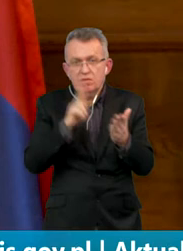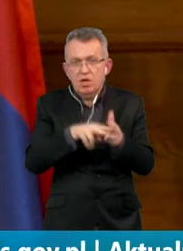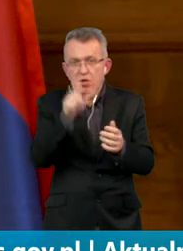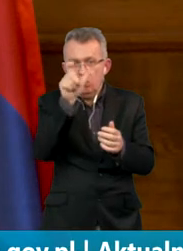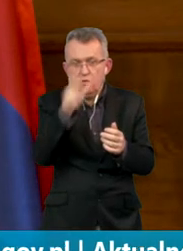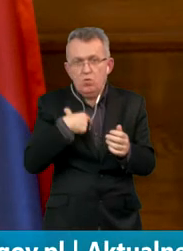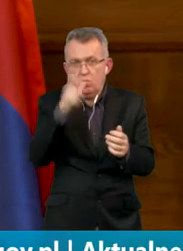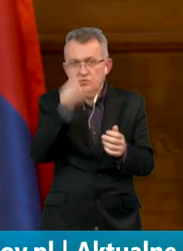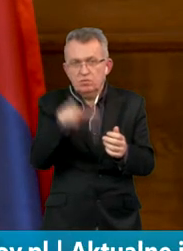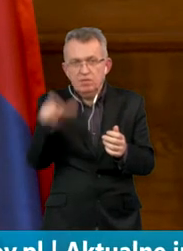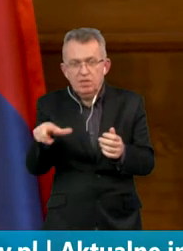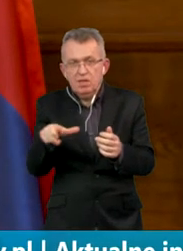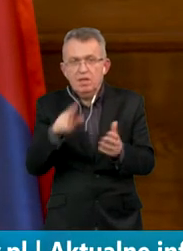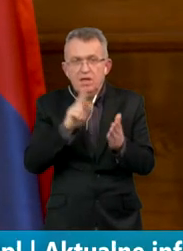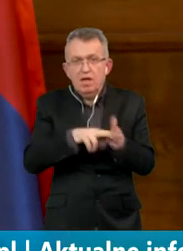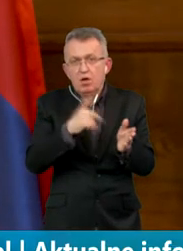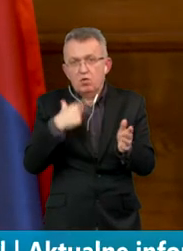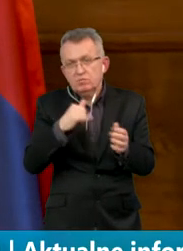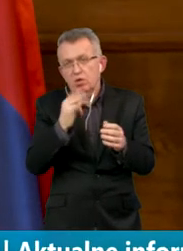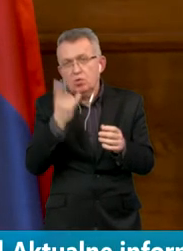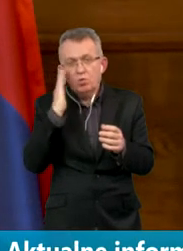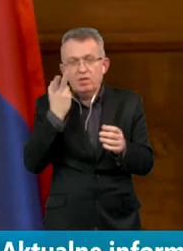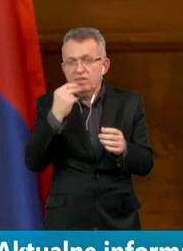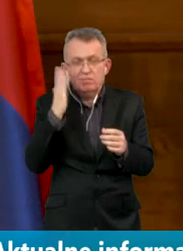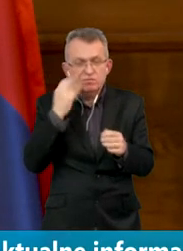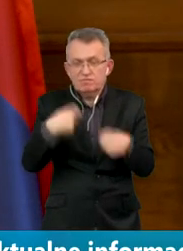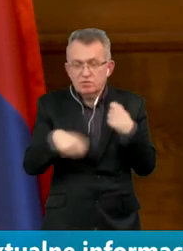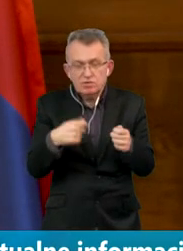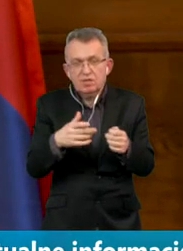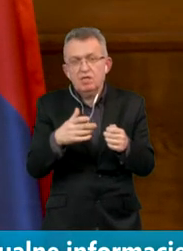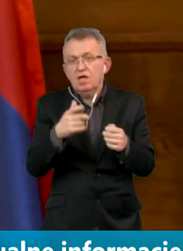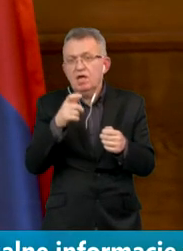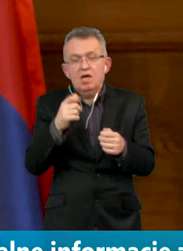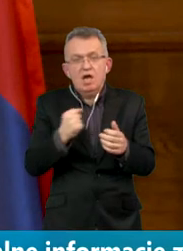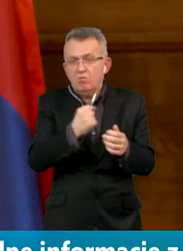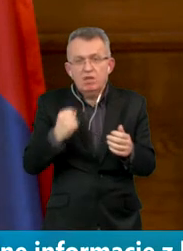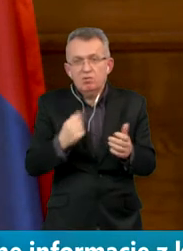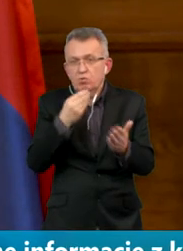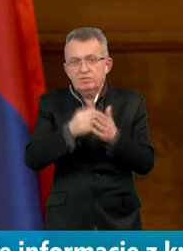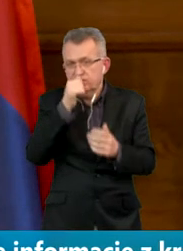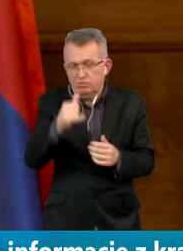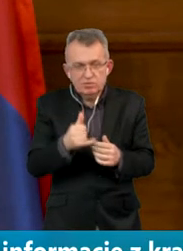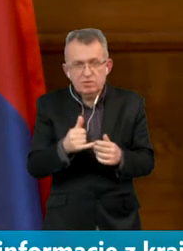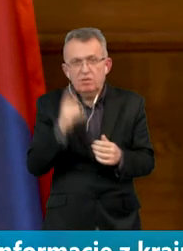osobę. Natomiast pozostałe osoby, które nie mieszkają w Szczecinie, takiego abonamentu nie będą mogły nabyć.